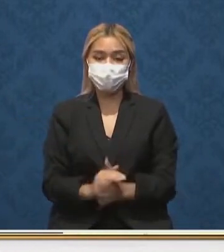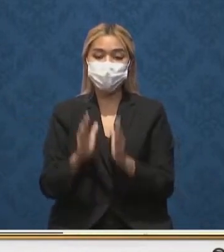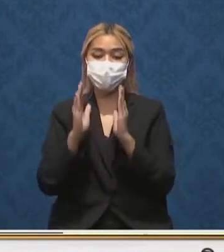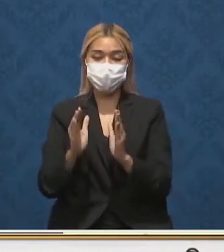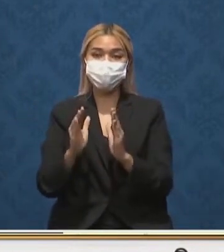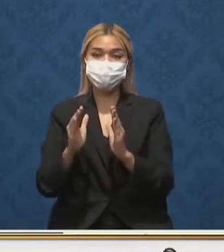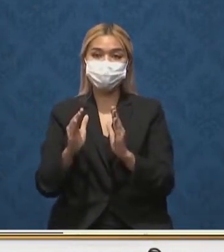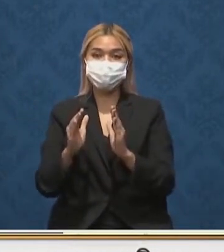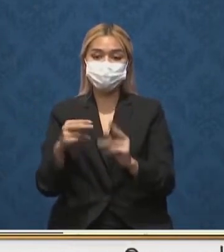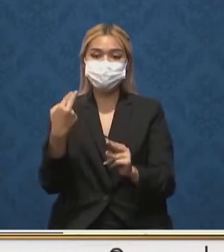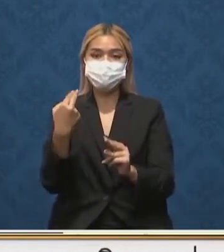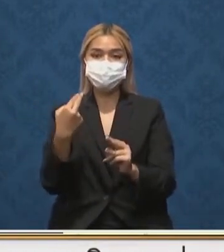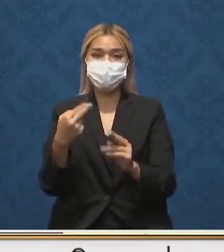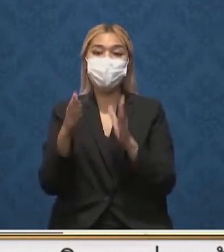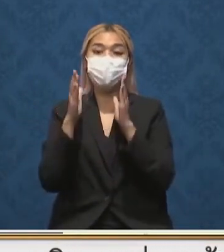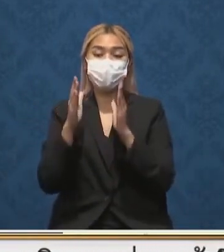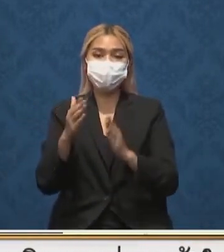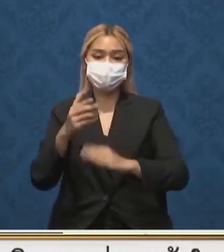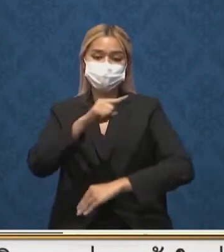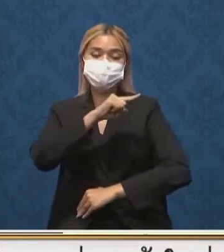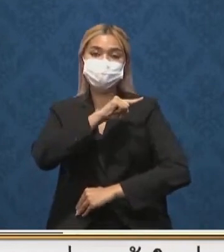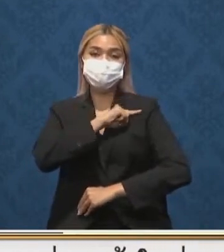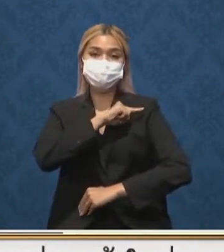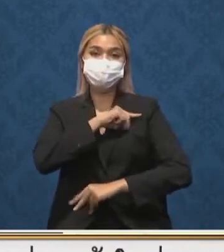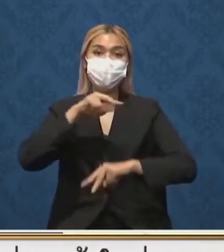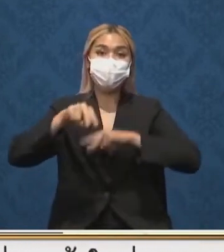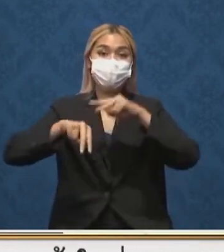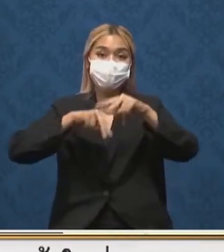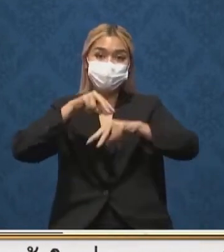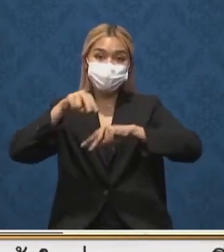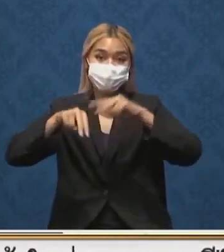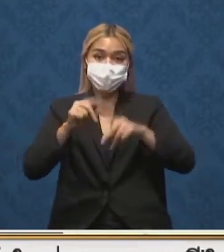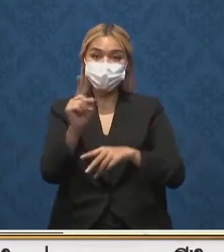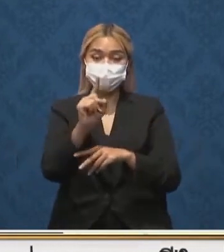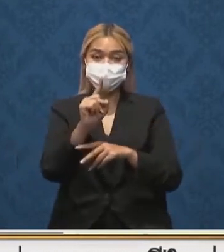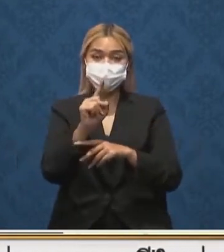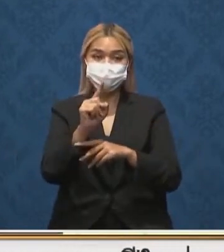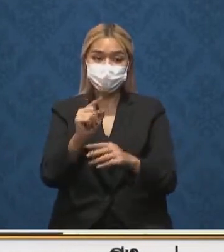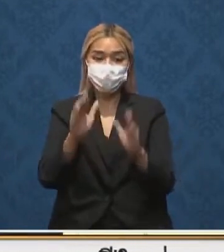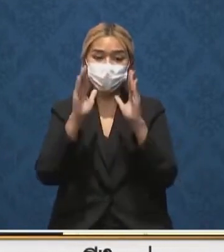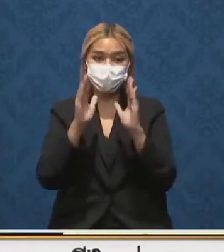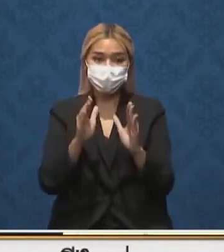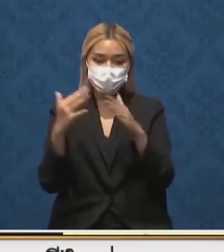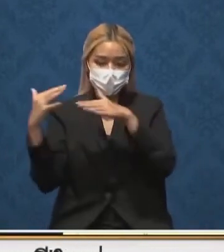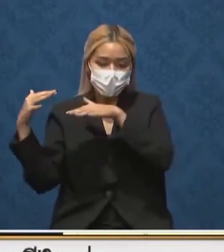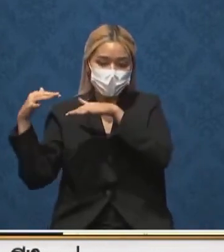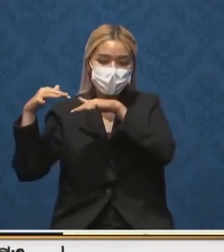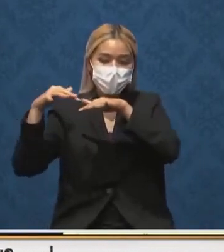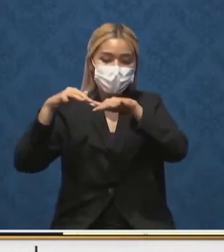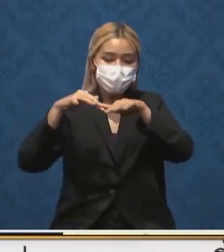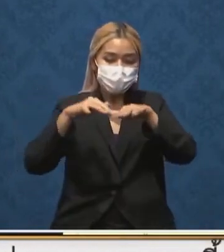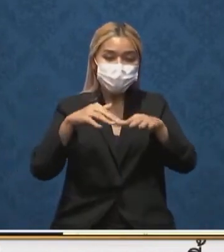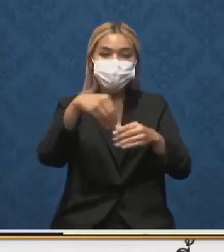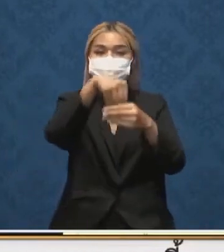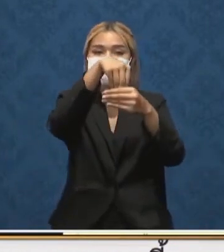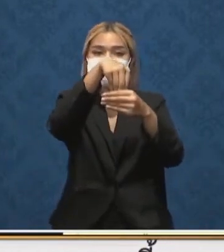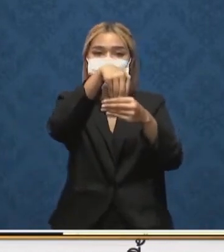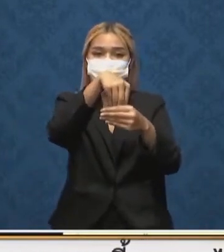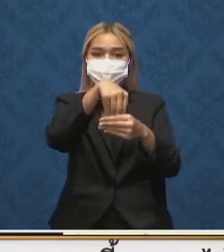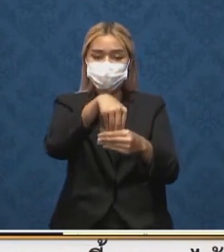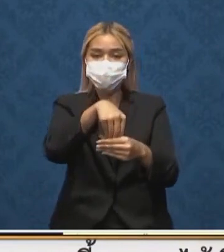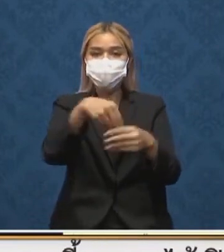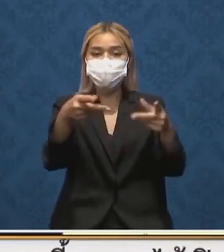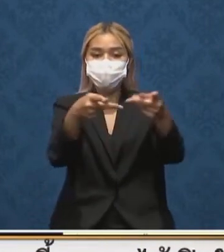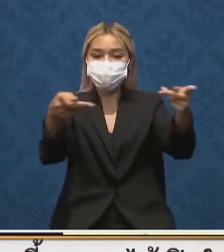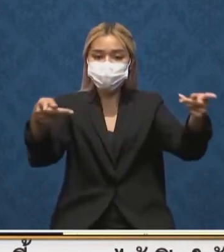แก่พระยาสมันตรัฐบุรินทร์เนี่ยนะครับได้เอานำคนจากเกาะลันตาไปส่วนหนึ่งไป